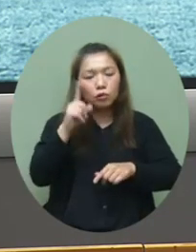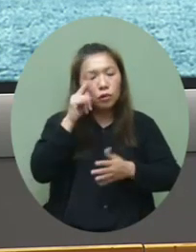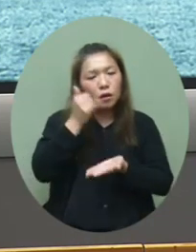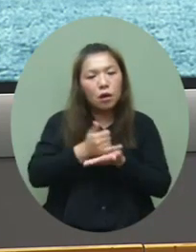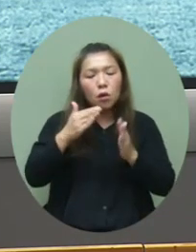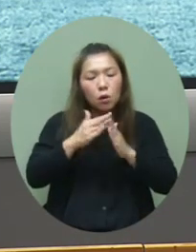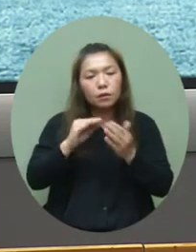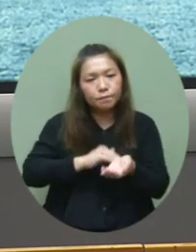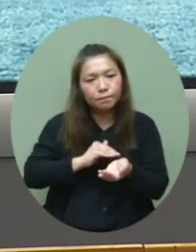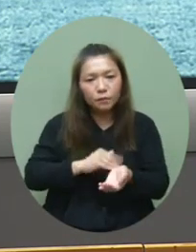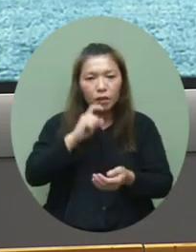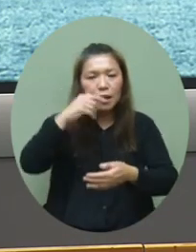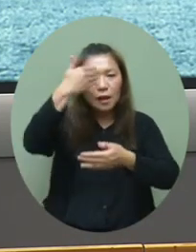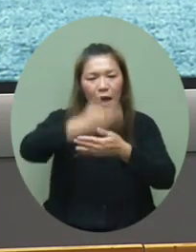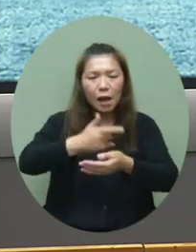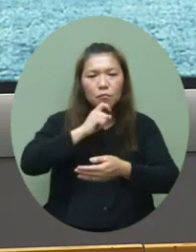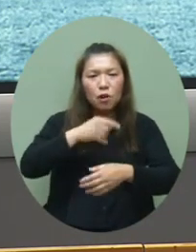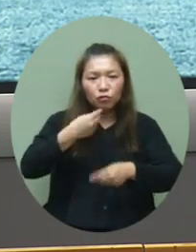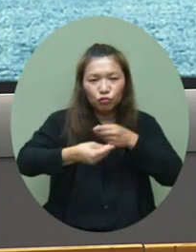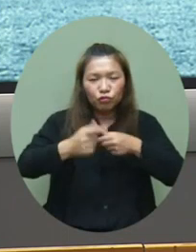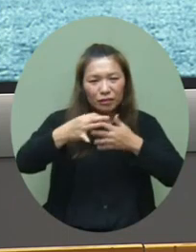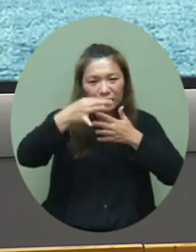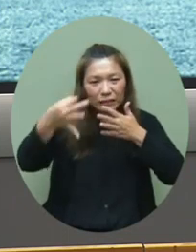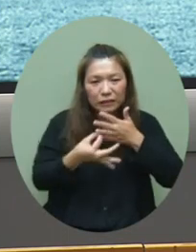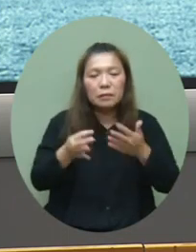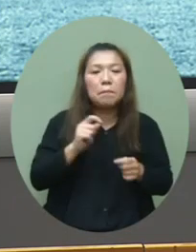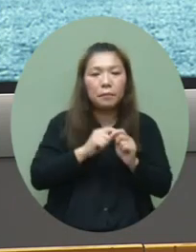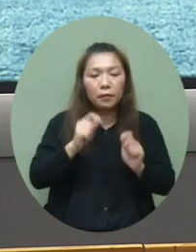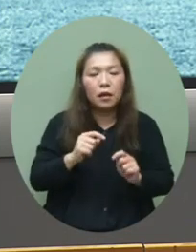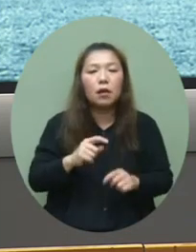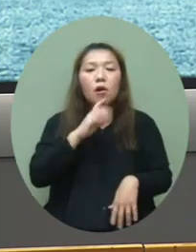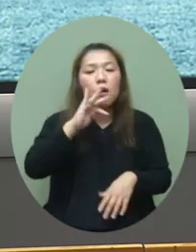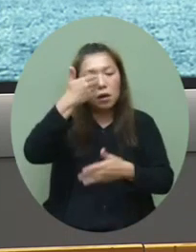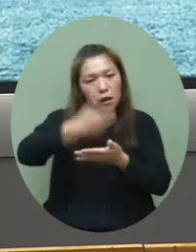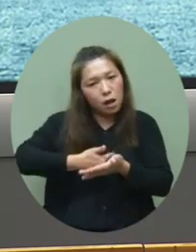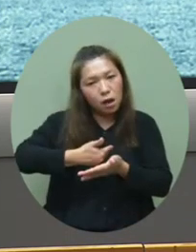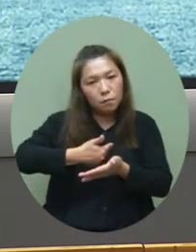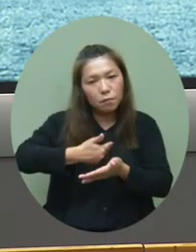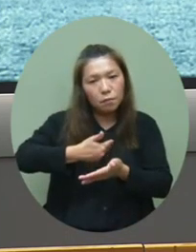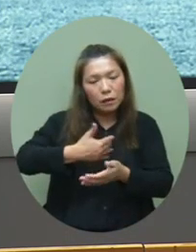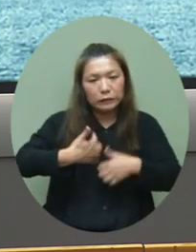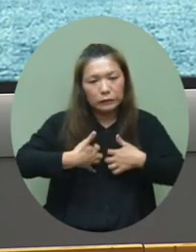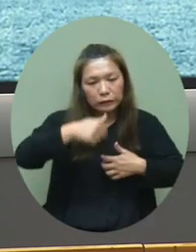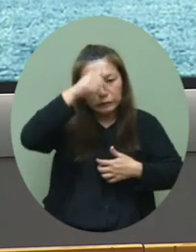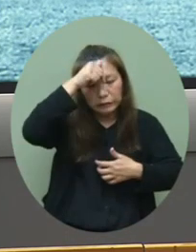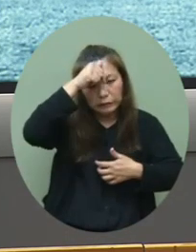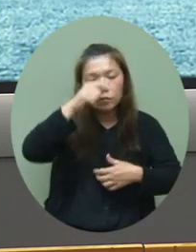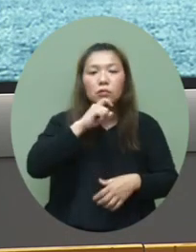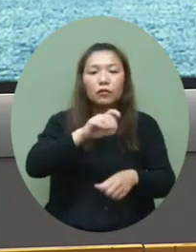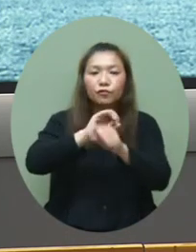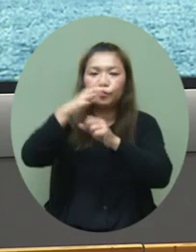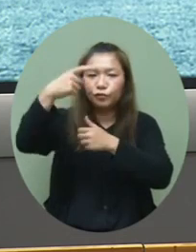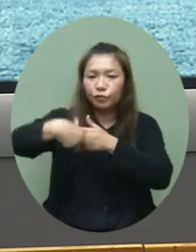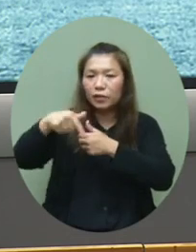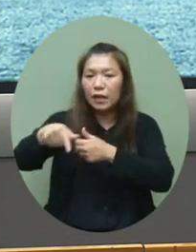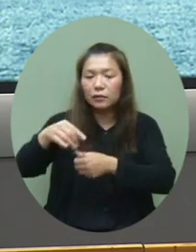治療，一方面減低他們病情惡化的風險，另一方面亦都可以減輕急症室和指定診所的壓